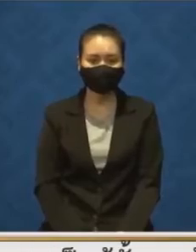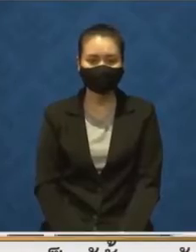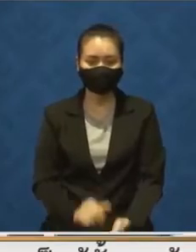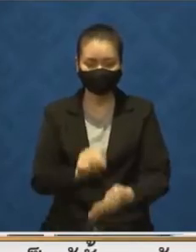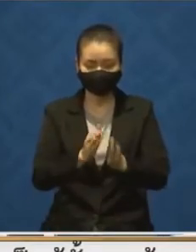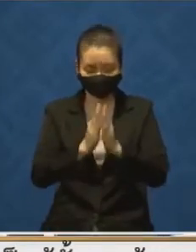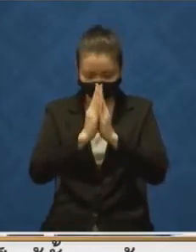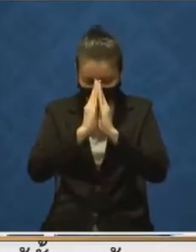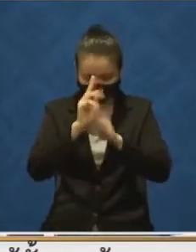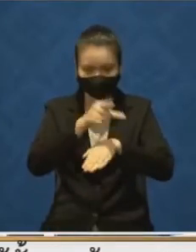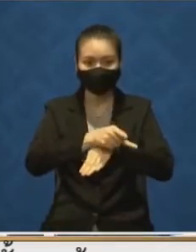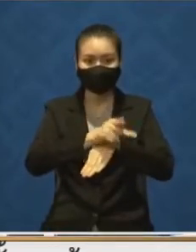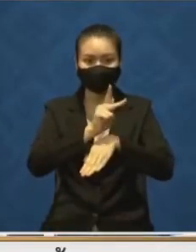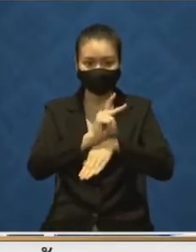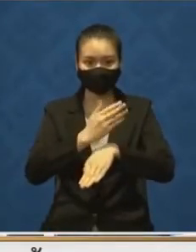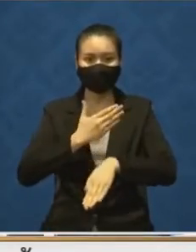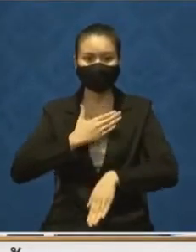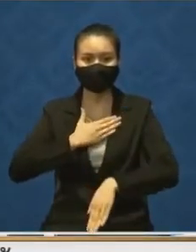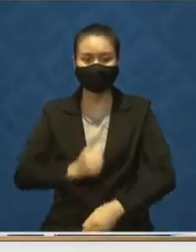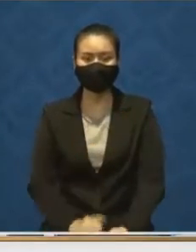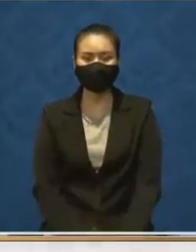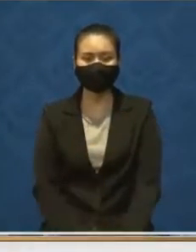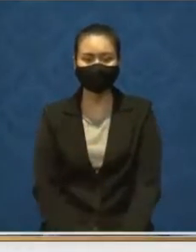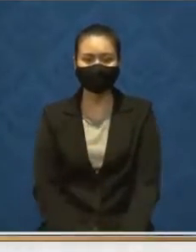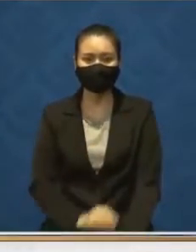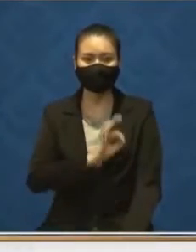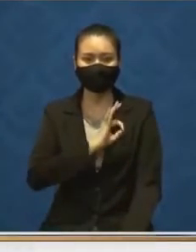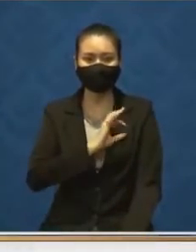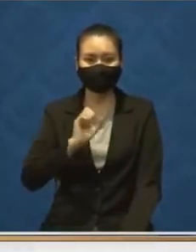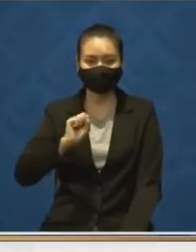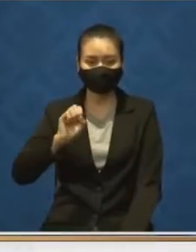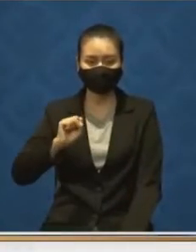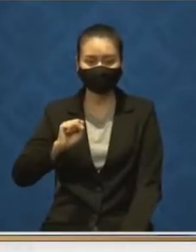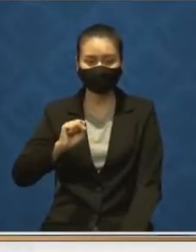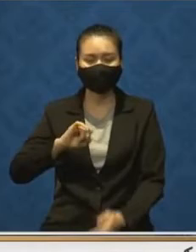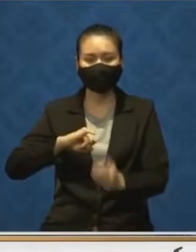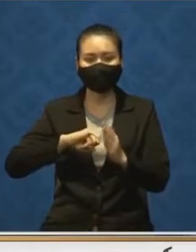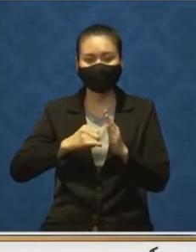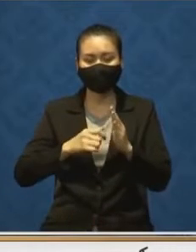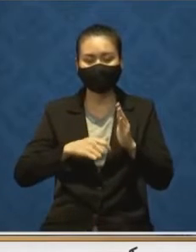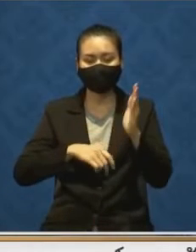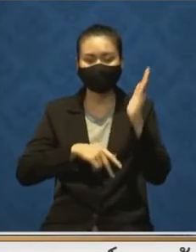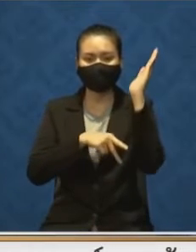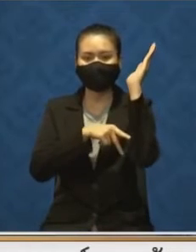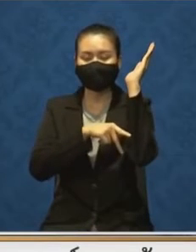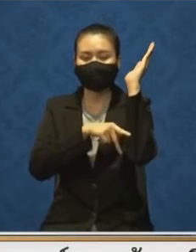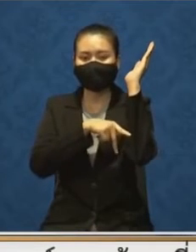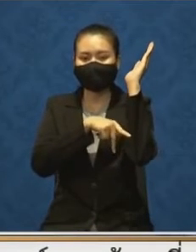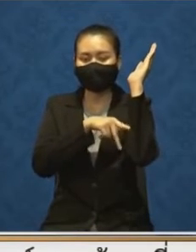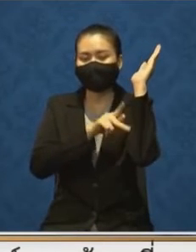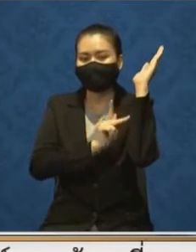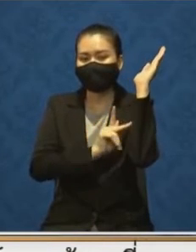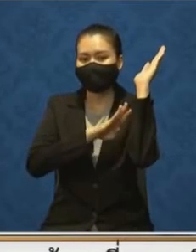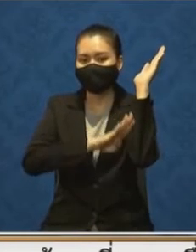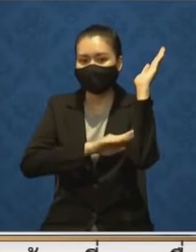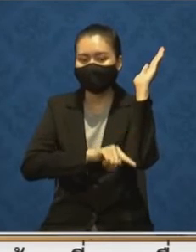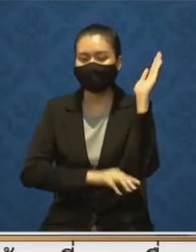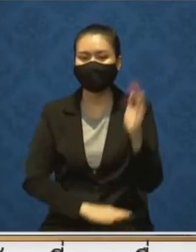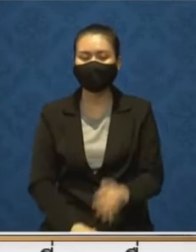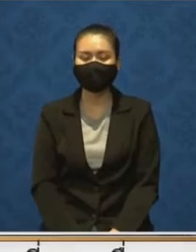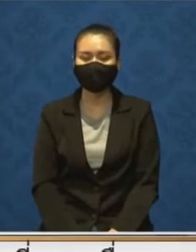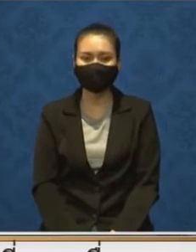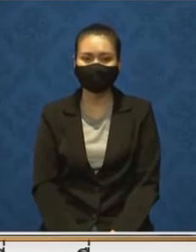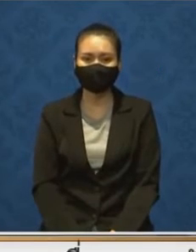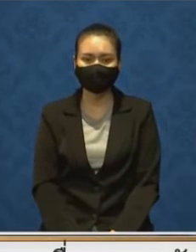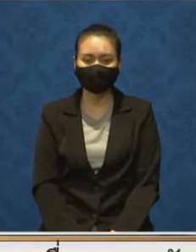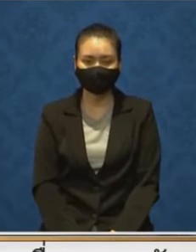ท่านประธานที่เคารพ ผมสาครเกี่ยวข้องสมาชิกสภาผู้แทนจังหวัดกระบี่พรรคประชาธิปัตย์